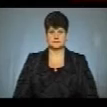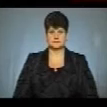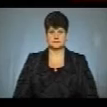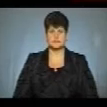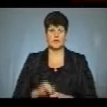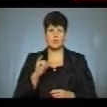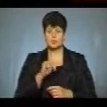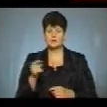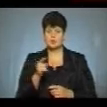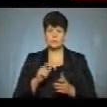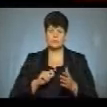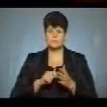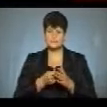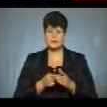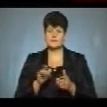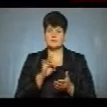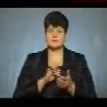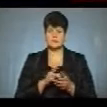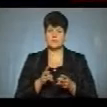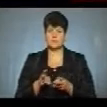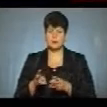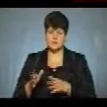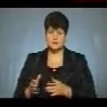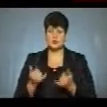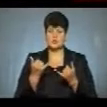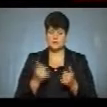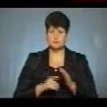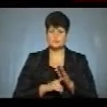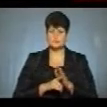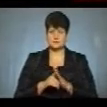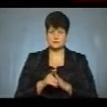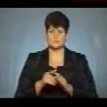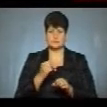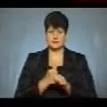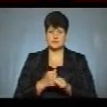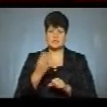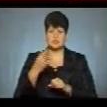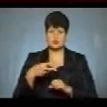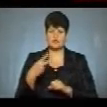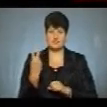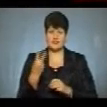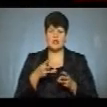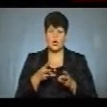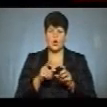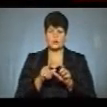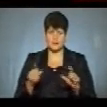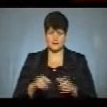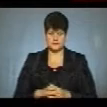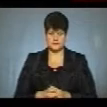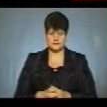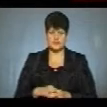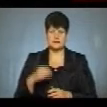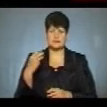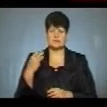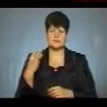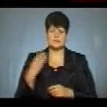У Тернополі вімкнули централізоване опалення. Сьогодні запустили 42 котельні. 30 вчителів з Тернопільщини